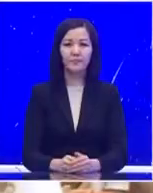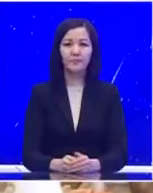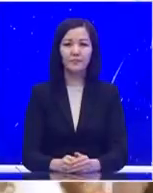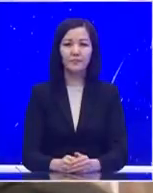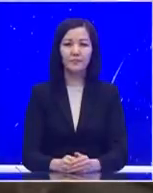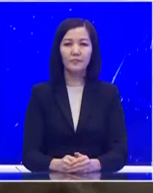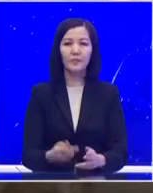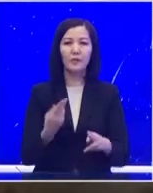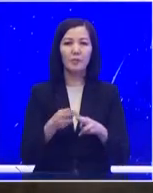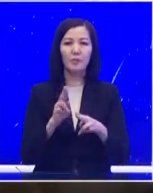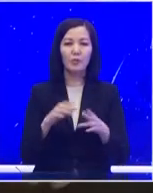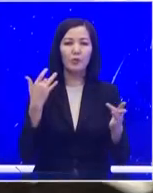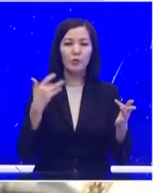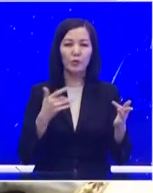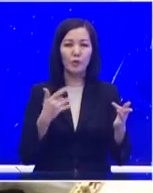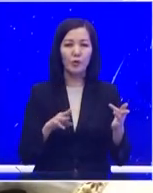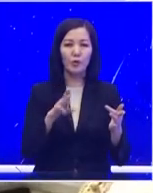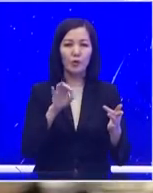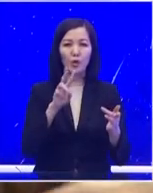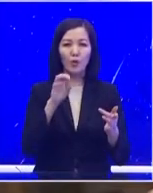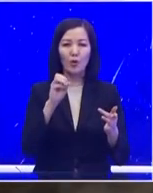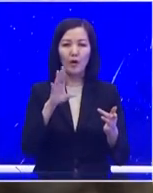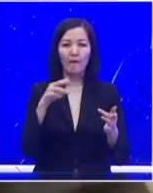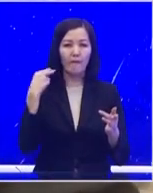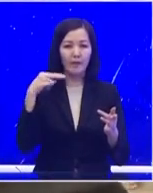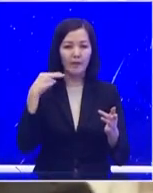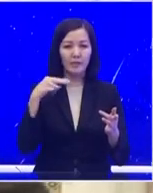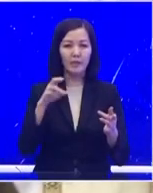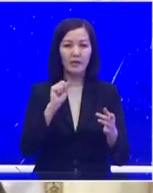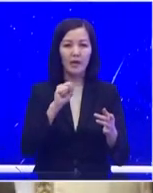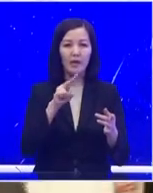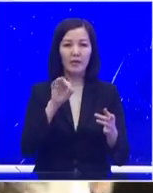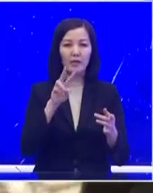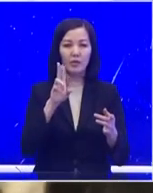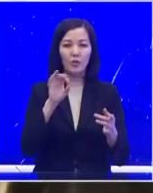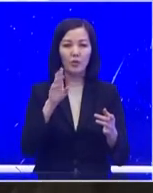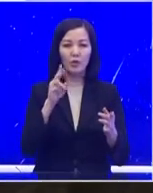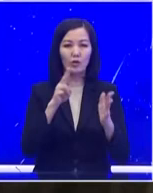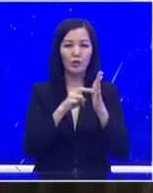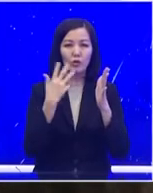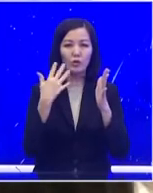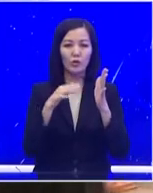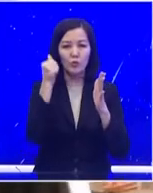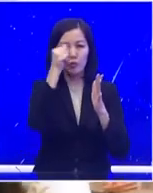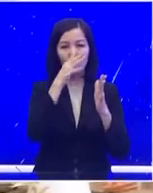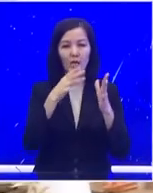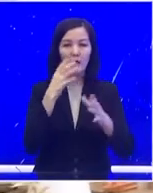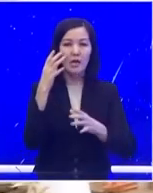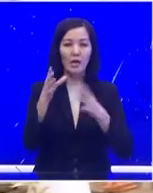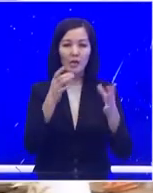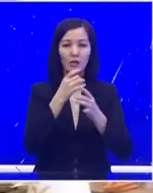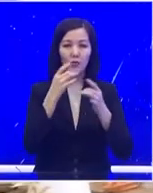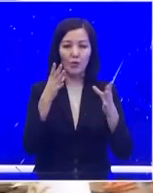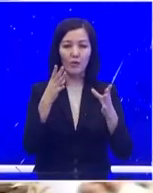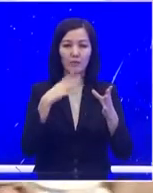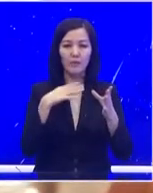Бұл күйенді осы президентіміз Қасым Жомарт Тоқаев «Алтын ордан 750 жылдығын осы халықаралық деңгейде тойлаймыз» деп